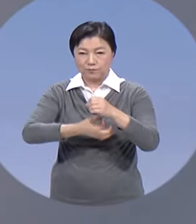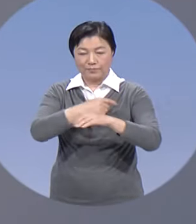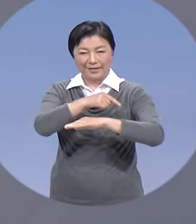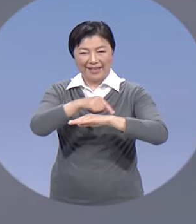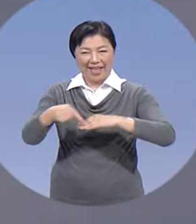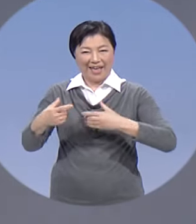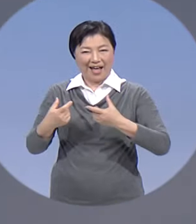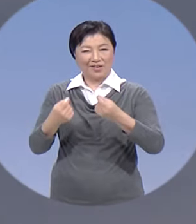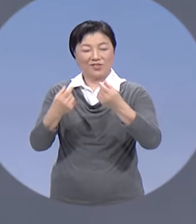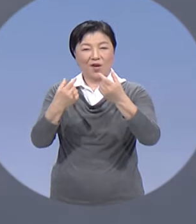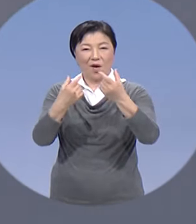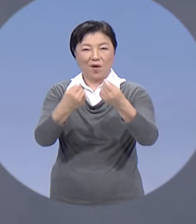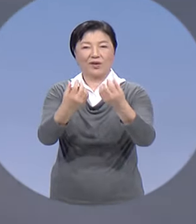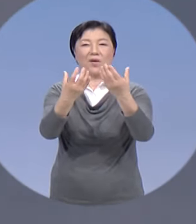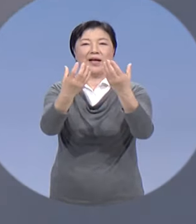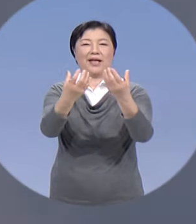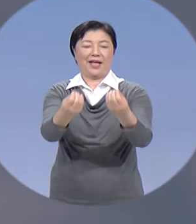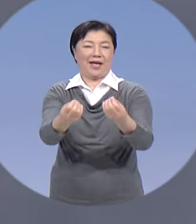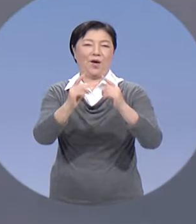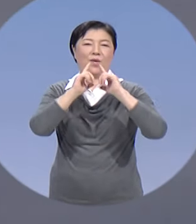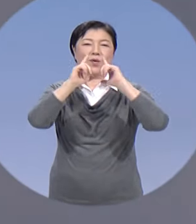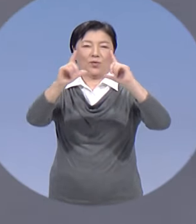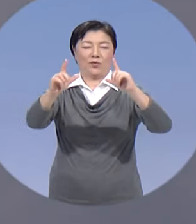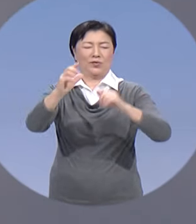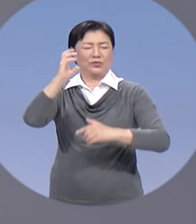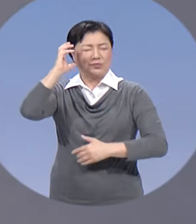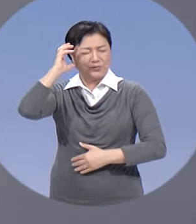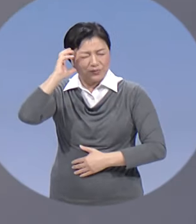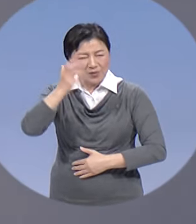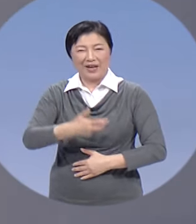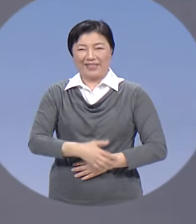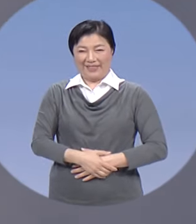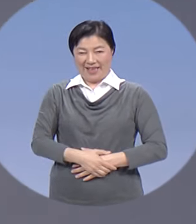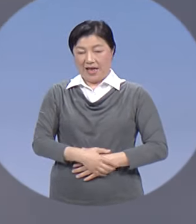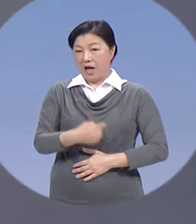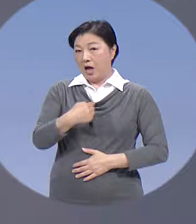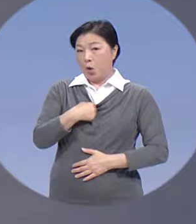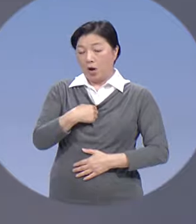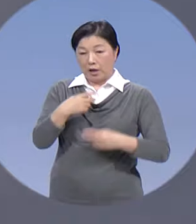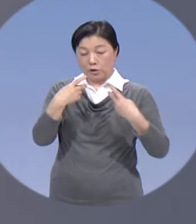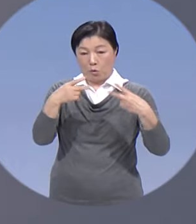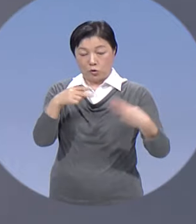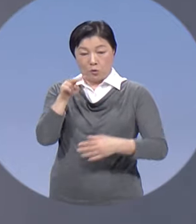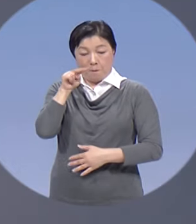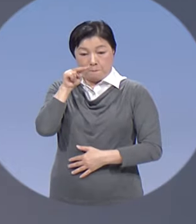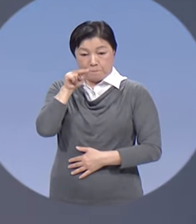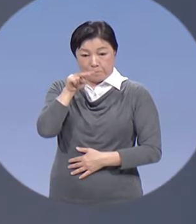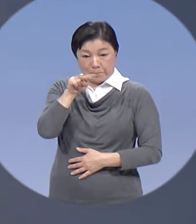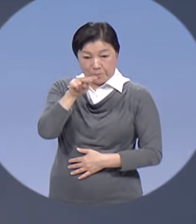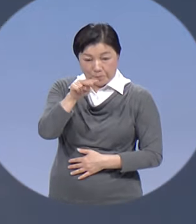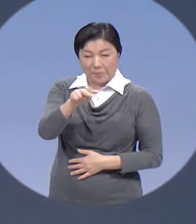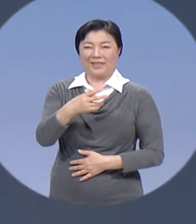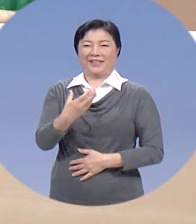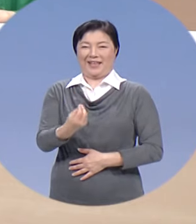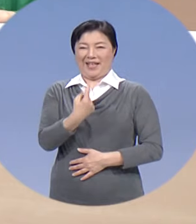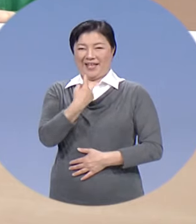飛行を終えたと発表しました。 すごかったですね。私もニュースの映像をじっと見ちゃいました。